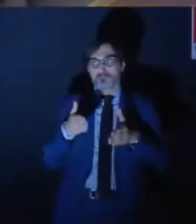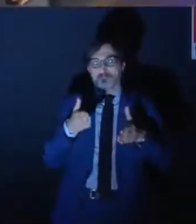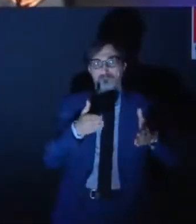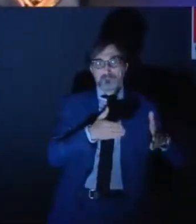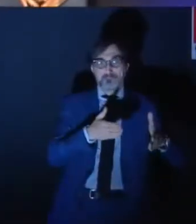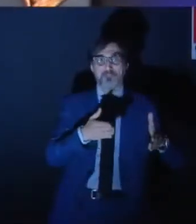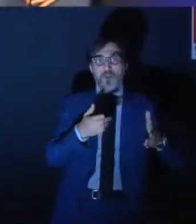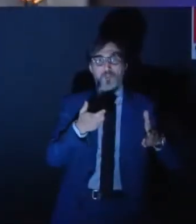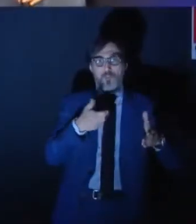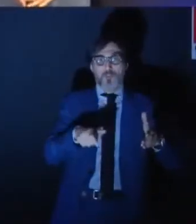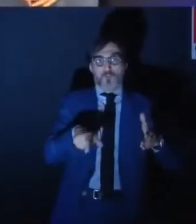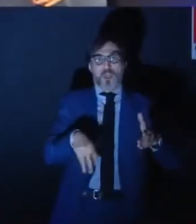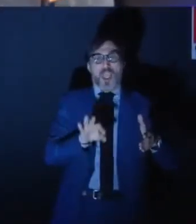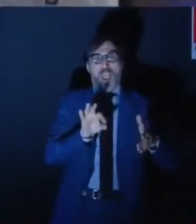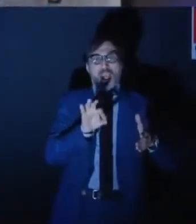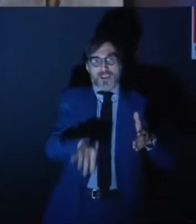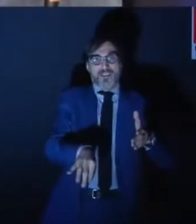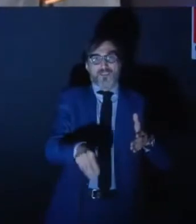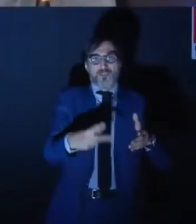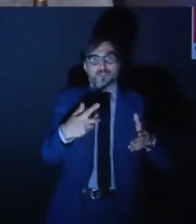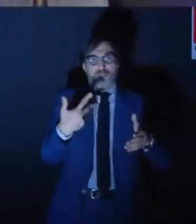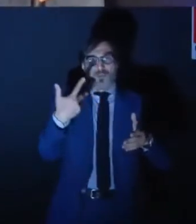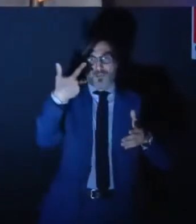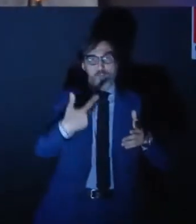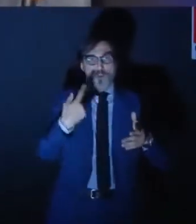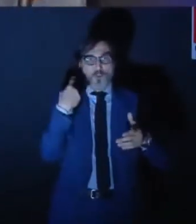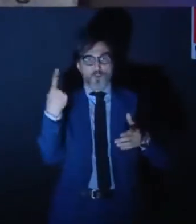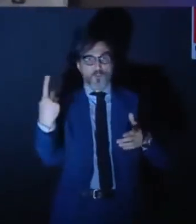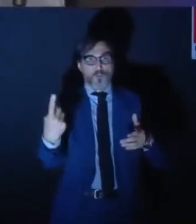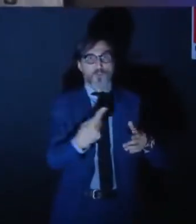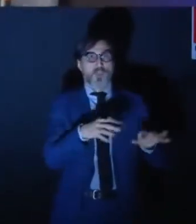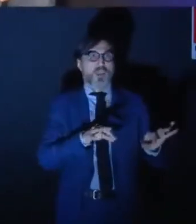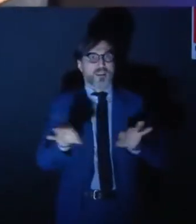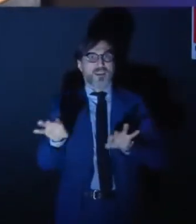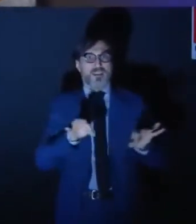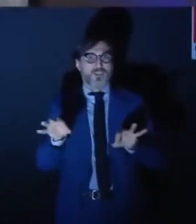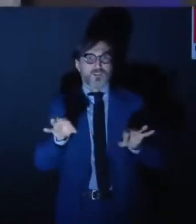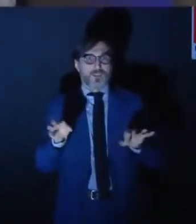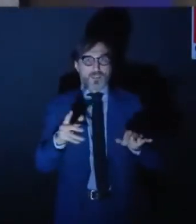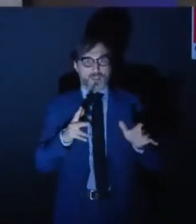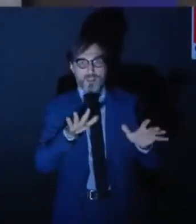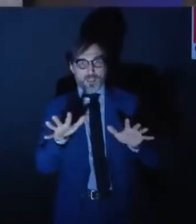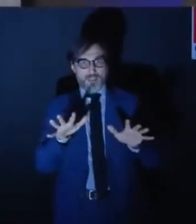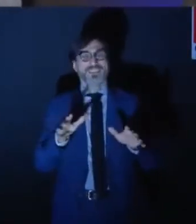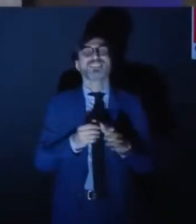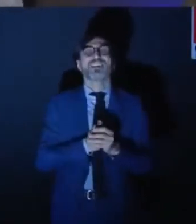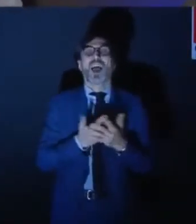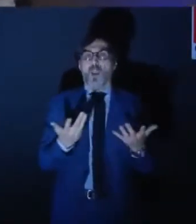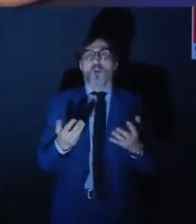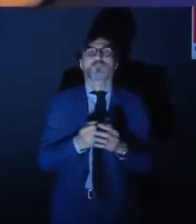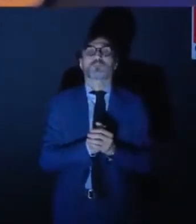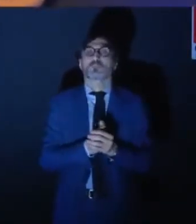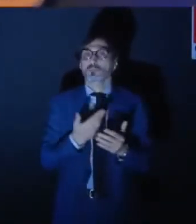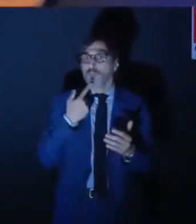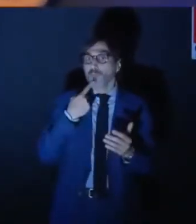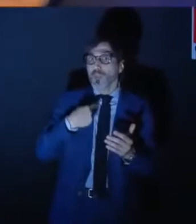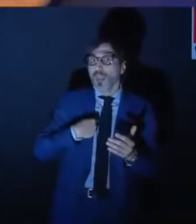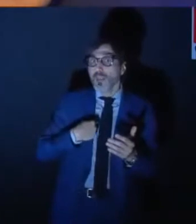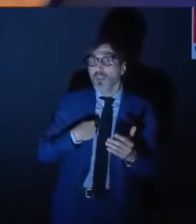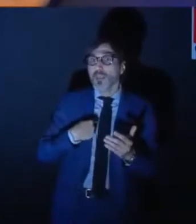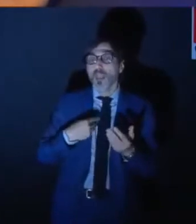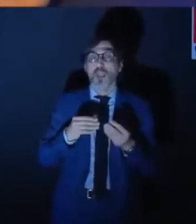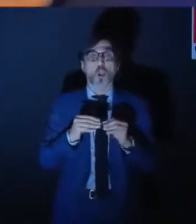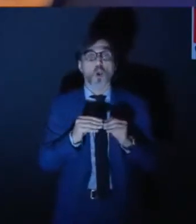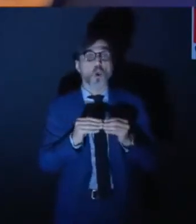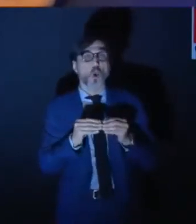così riusciamo essere inquadrati perché il regista sennò scende e allora ci raccontate un po invece